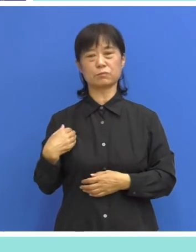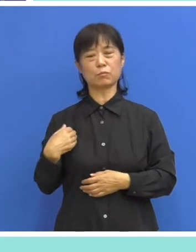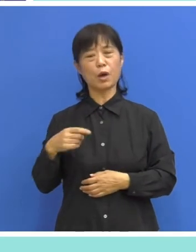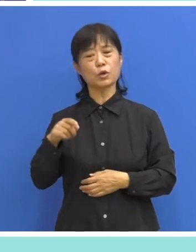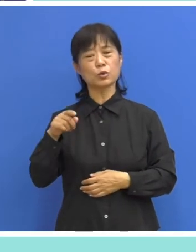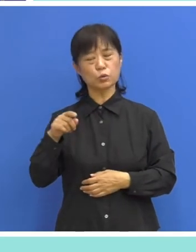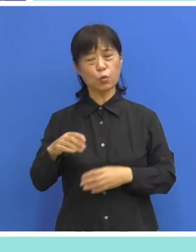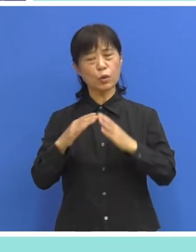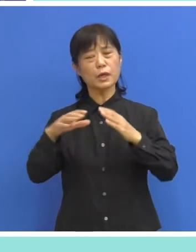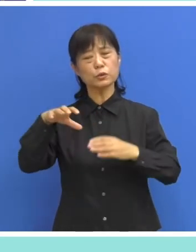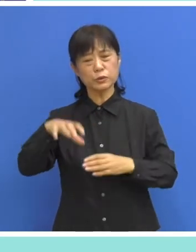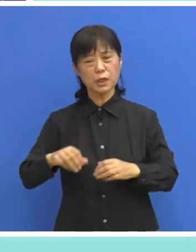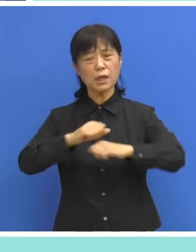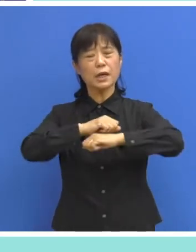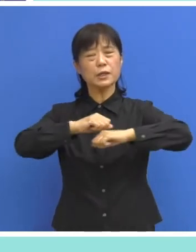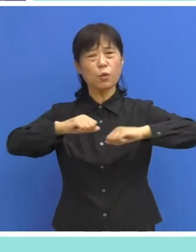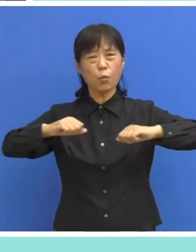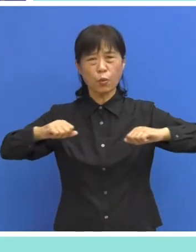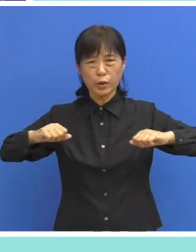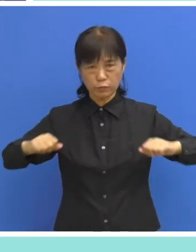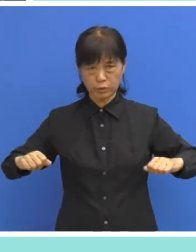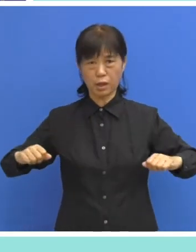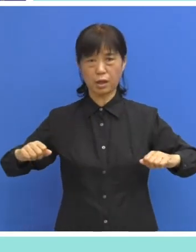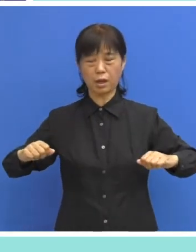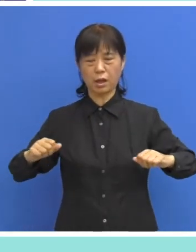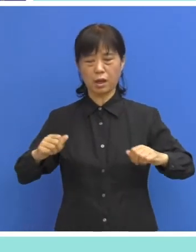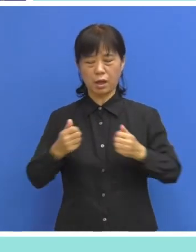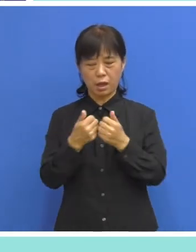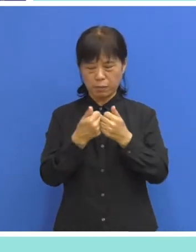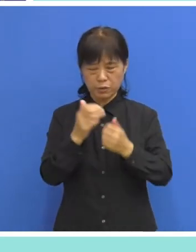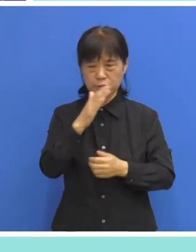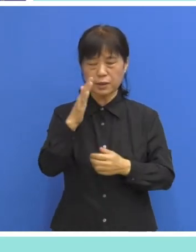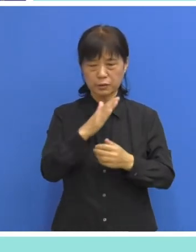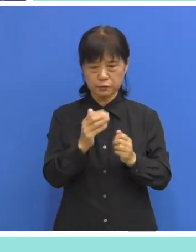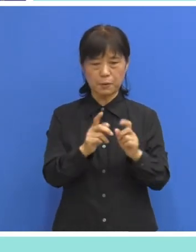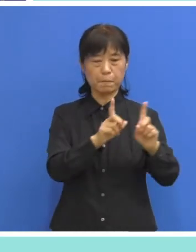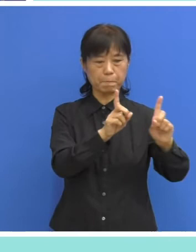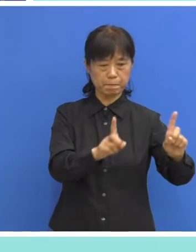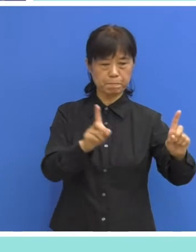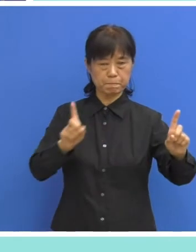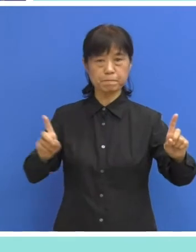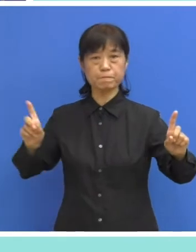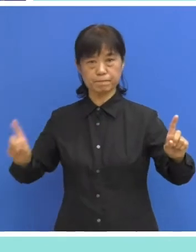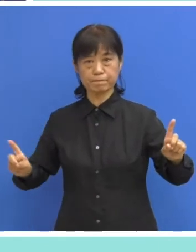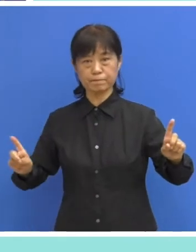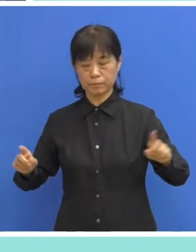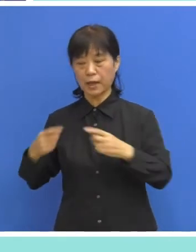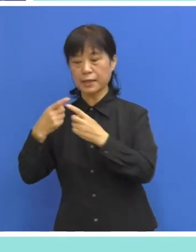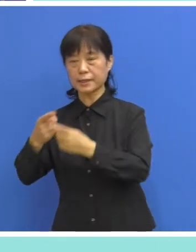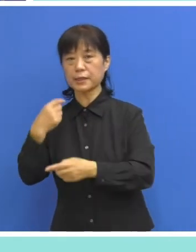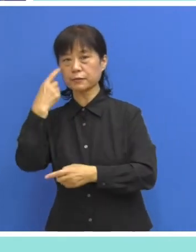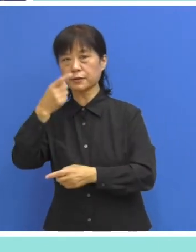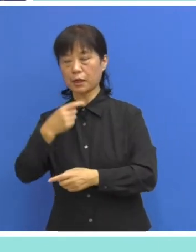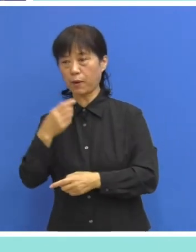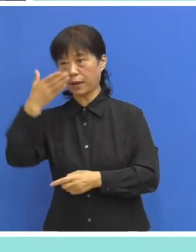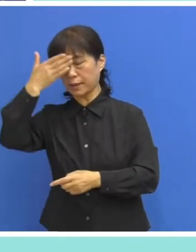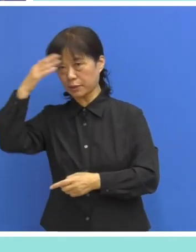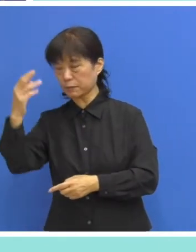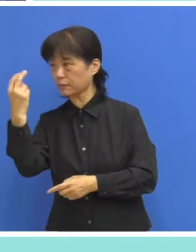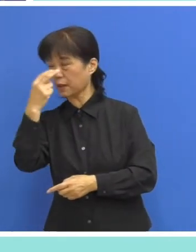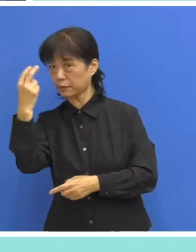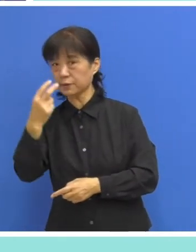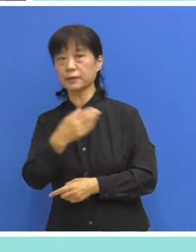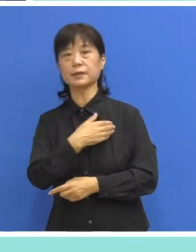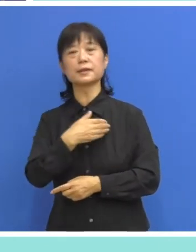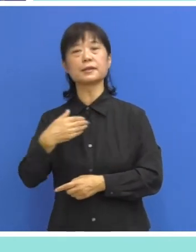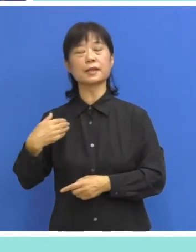体が広いですので、まあ、その中で密を防いでまた入り口ではしっかり検温をしてということができ